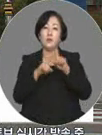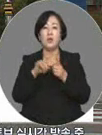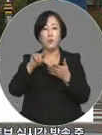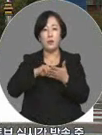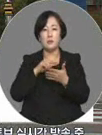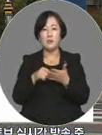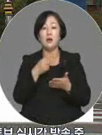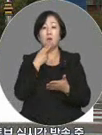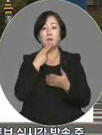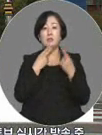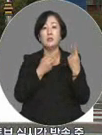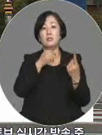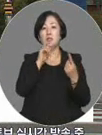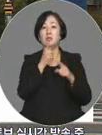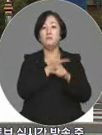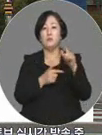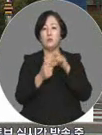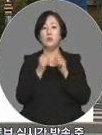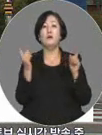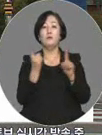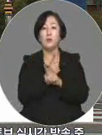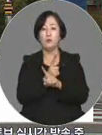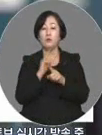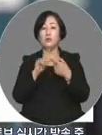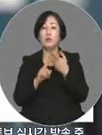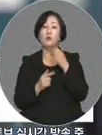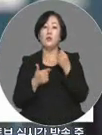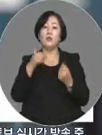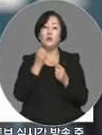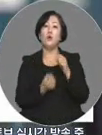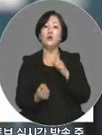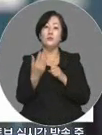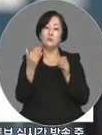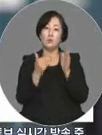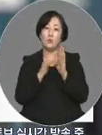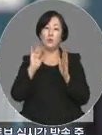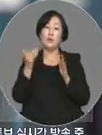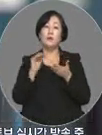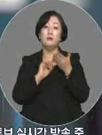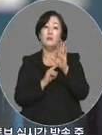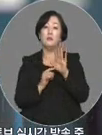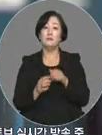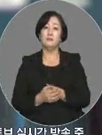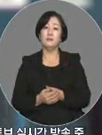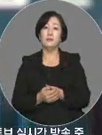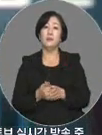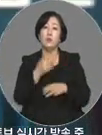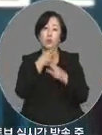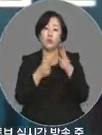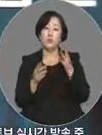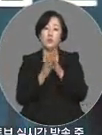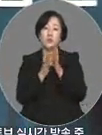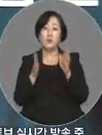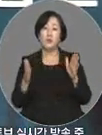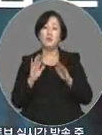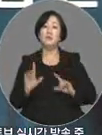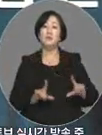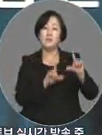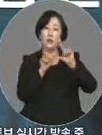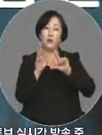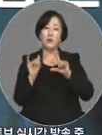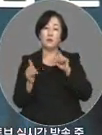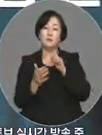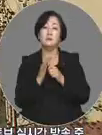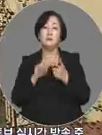없다는 일심판결을 뒤집고 원고 일부 승소판결을 내렸습니다 울주군의 한 아파트 거주자